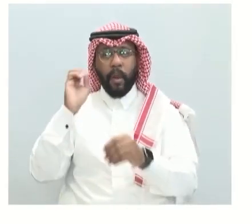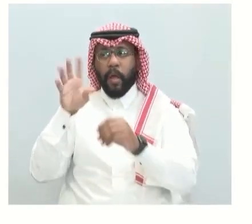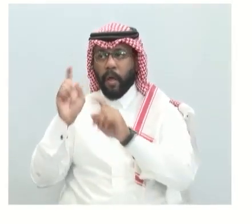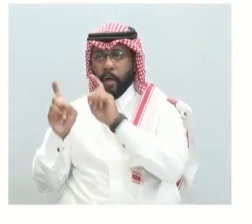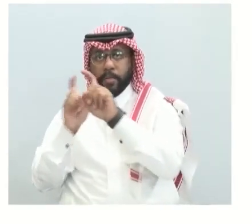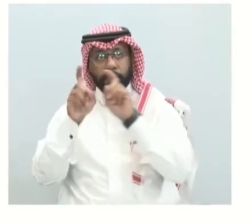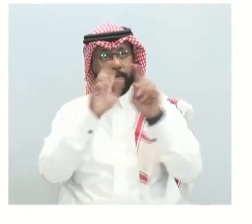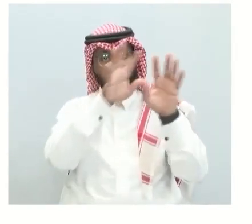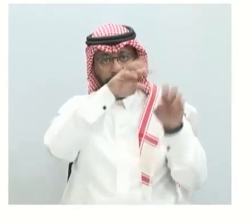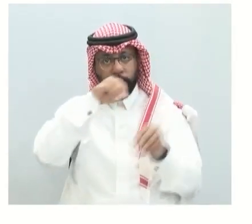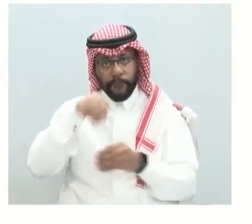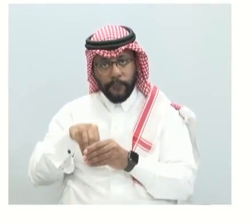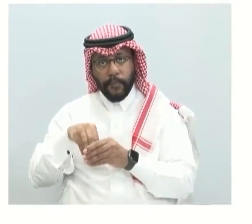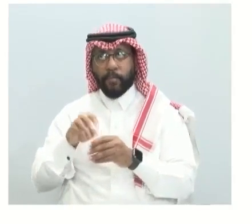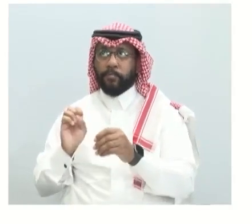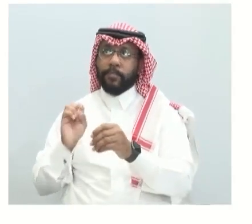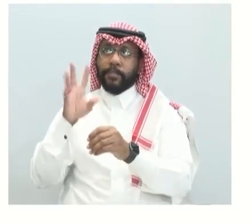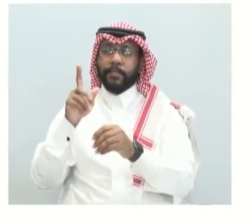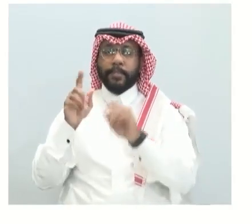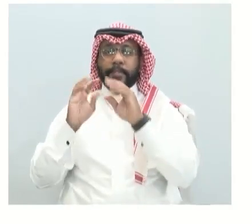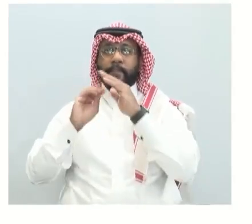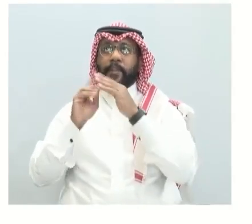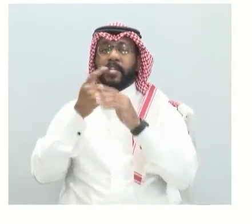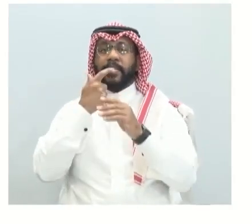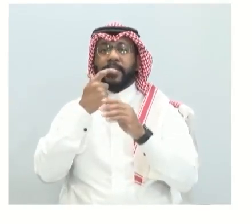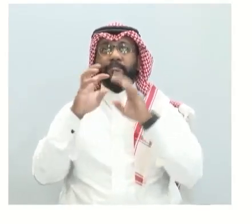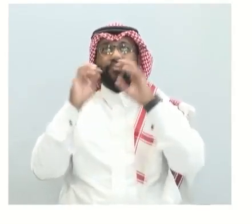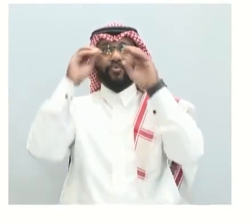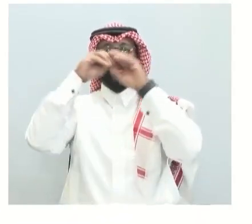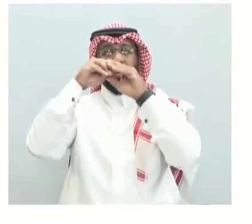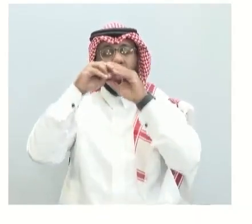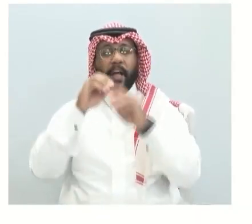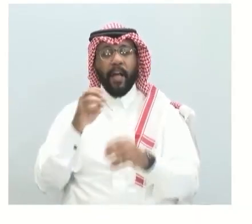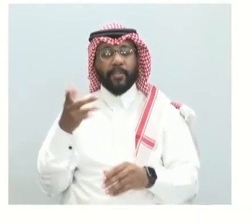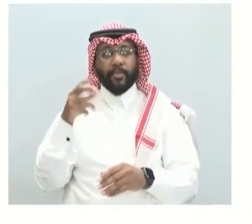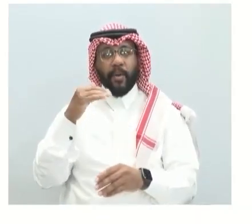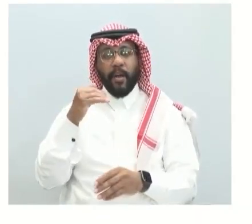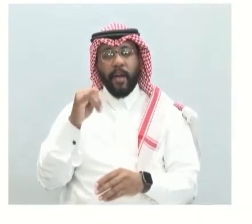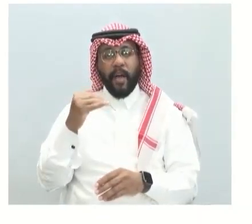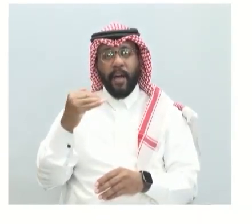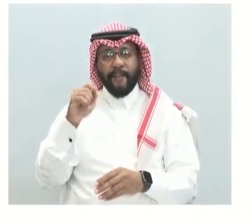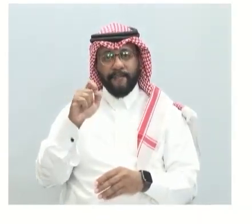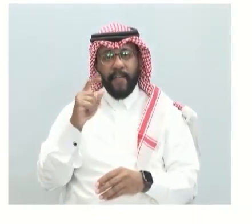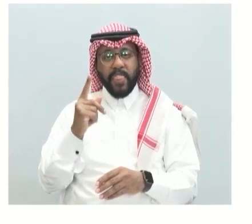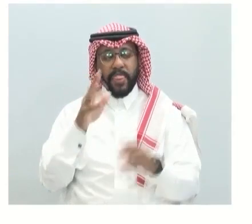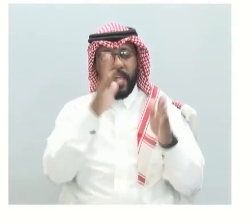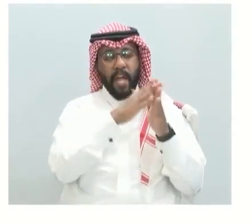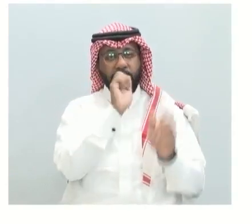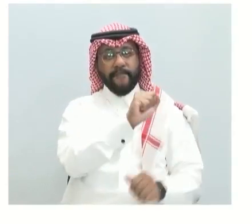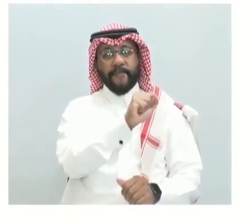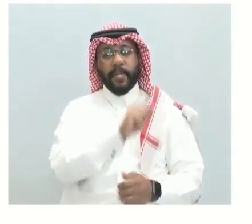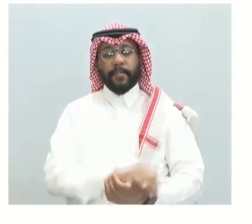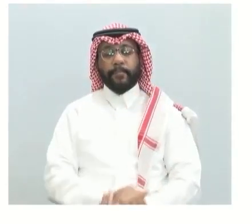احدد الملفات وبعد اختار الملف وبعدها اخيرا اقوم بالضغط على فتح فيتم رفع او تحميل